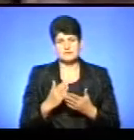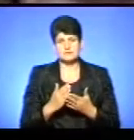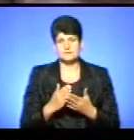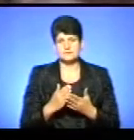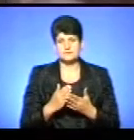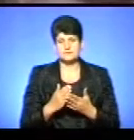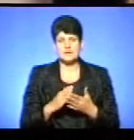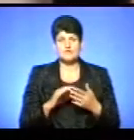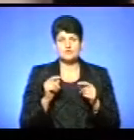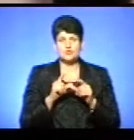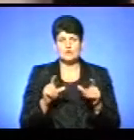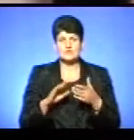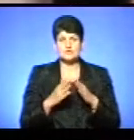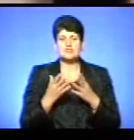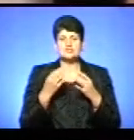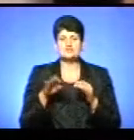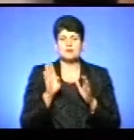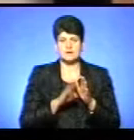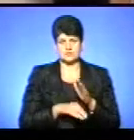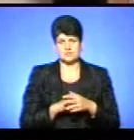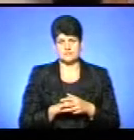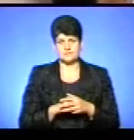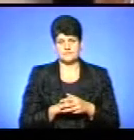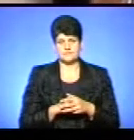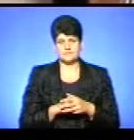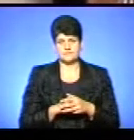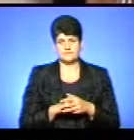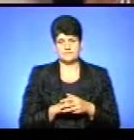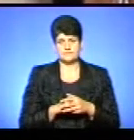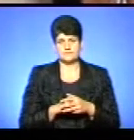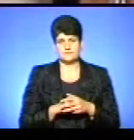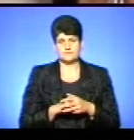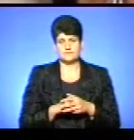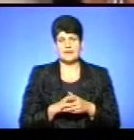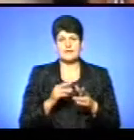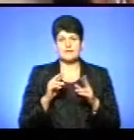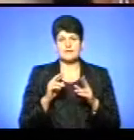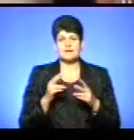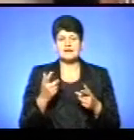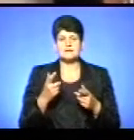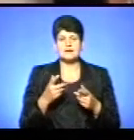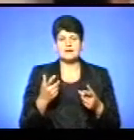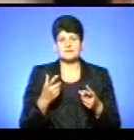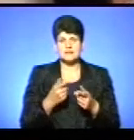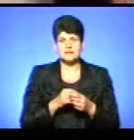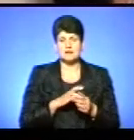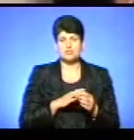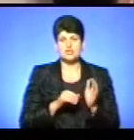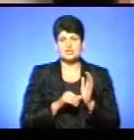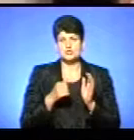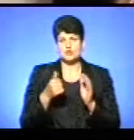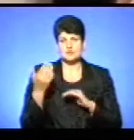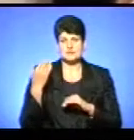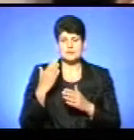В школах ситуація трошечки гірша. Тому що як такої ревакцинації, яка була в 6 років,